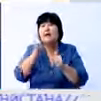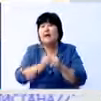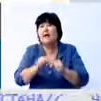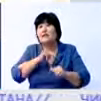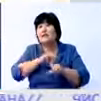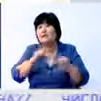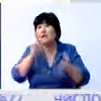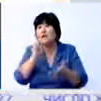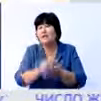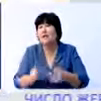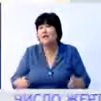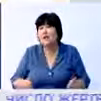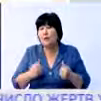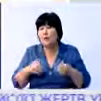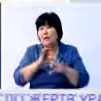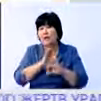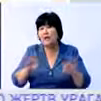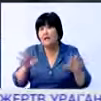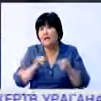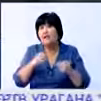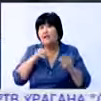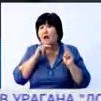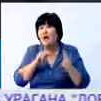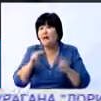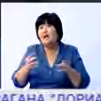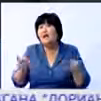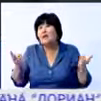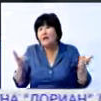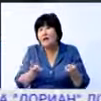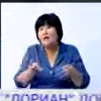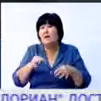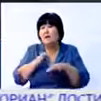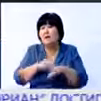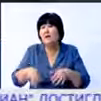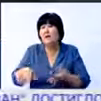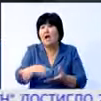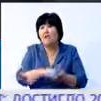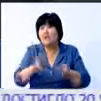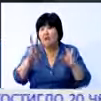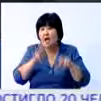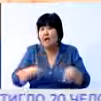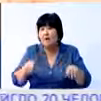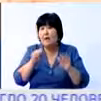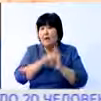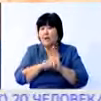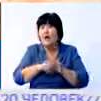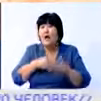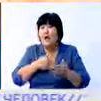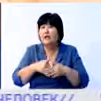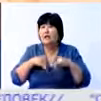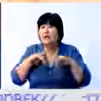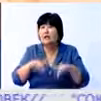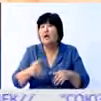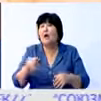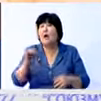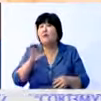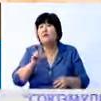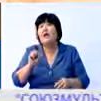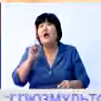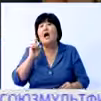учреждение должны усилить разъяснительную работу и контроль. Необходимо проводить общественные мониторинги, активно задействовать проектный офис